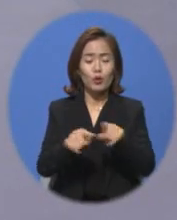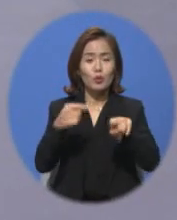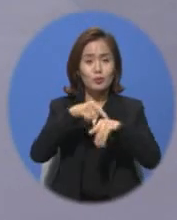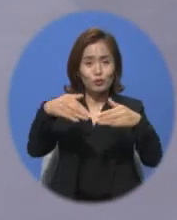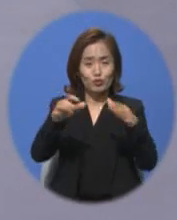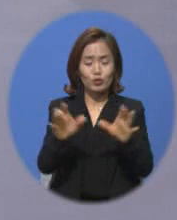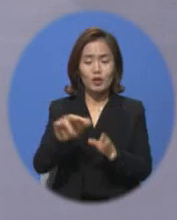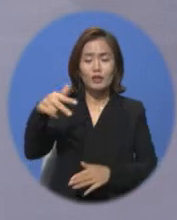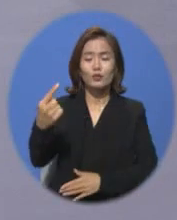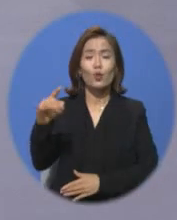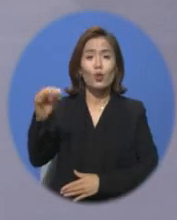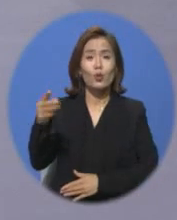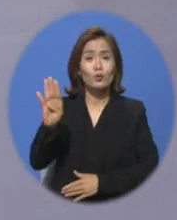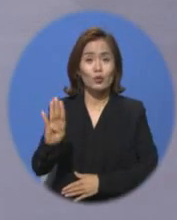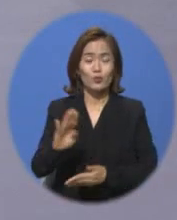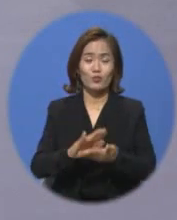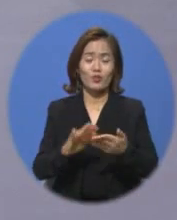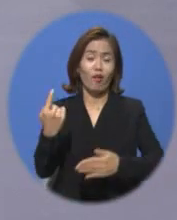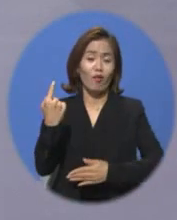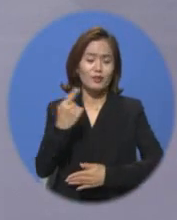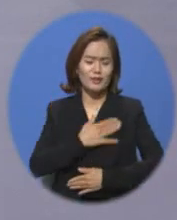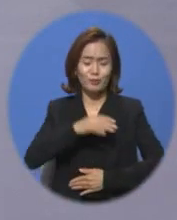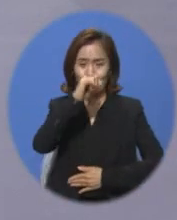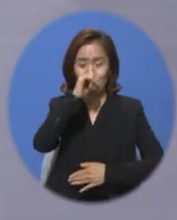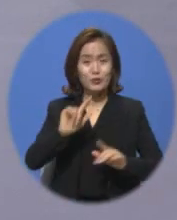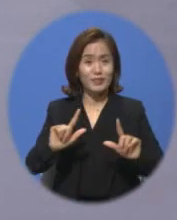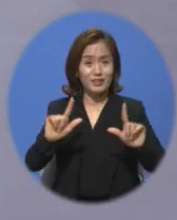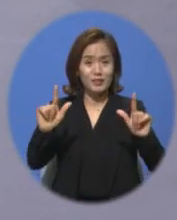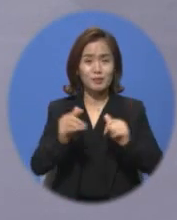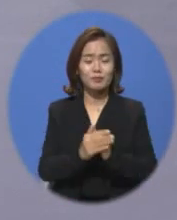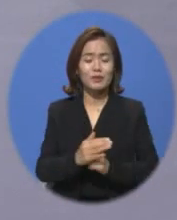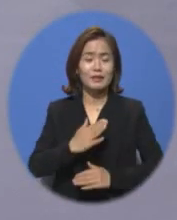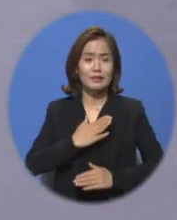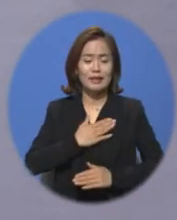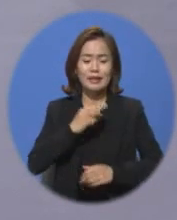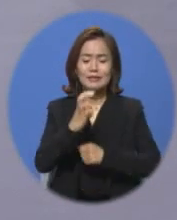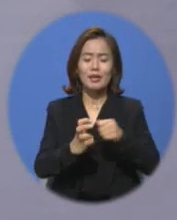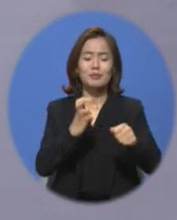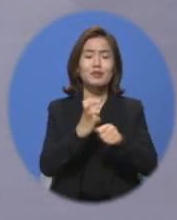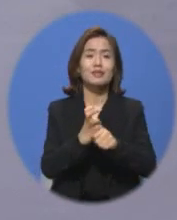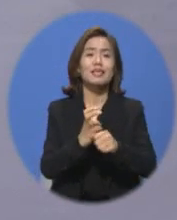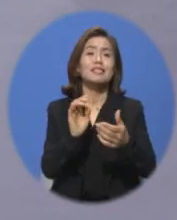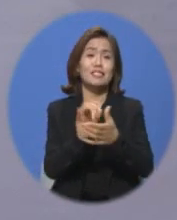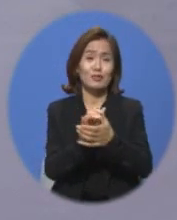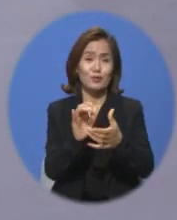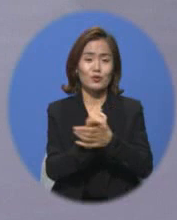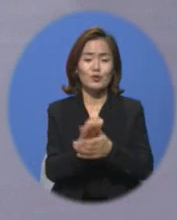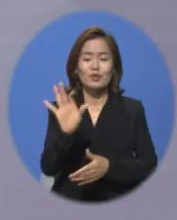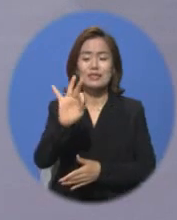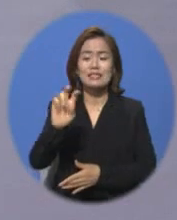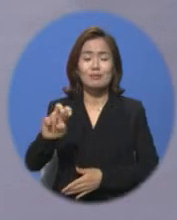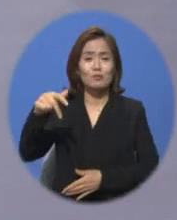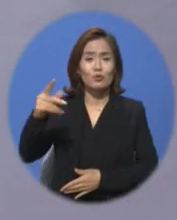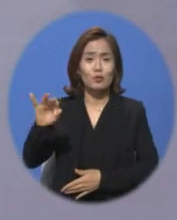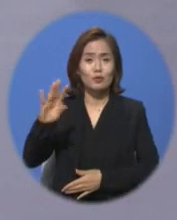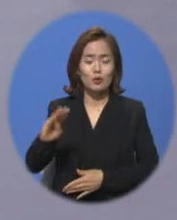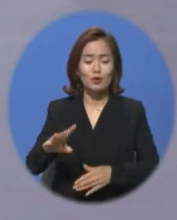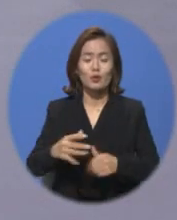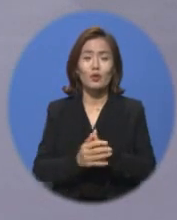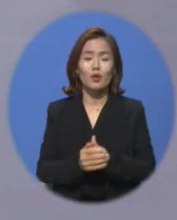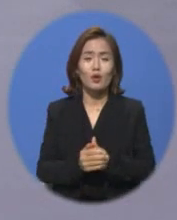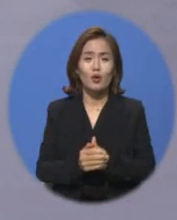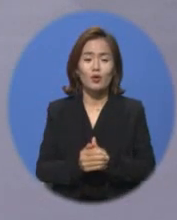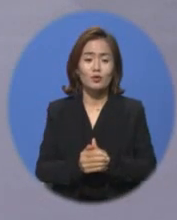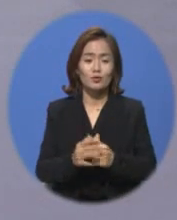북구갭국회의원선거구더불어민주당후보조호섭입니다. 어제는아주기분좋은날이었어요. 30년지기친구이자비서실장인 임종석